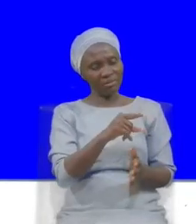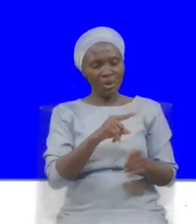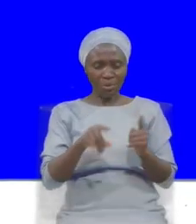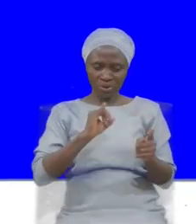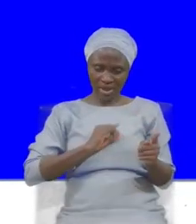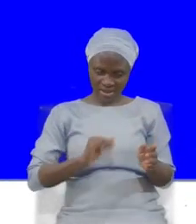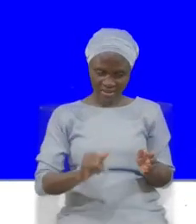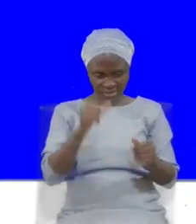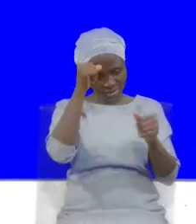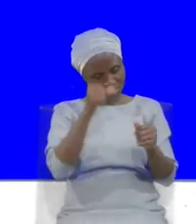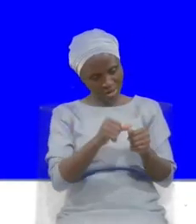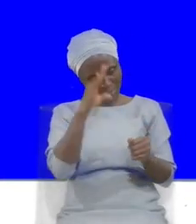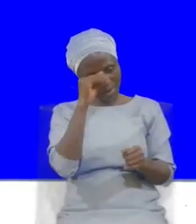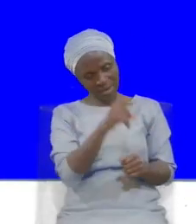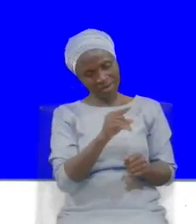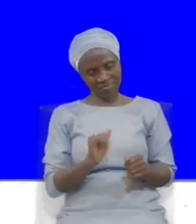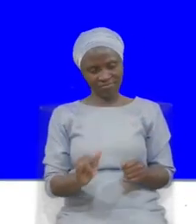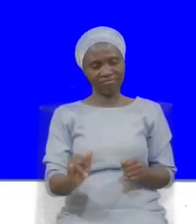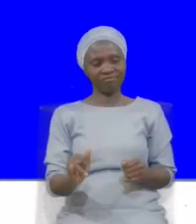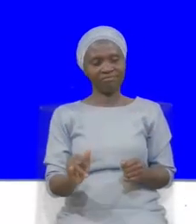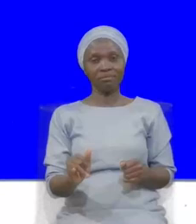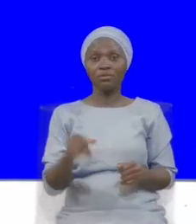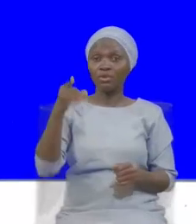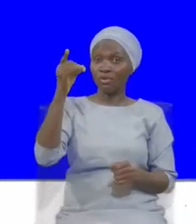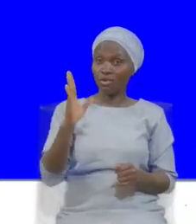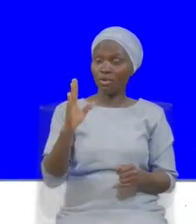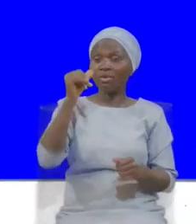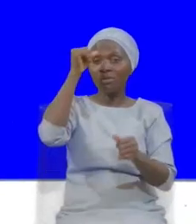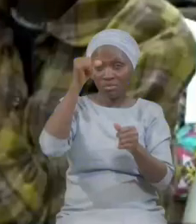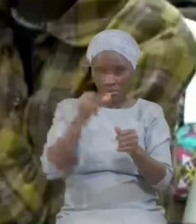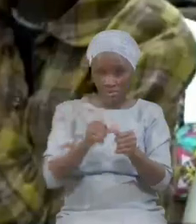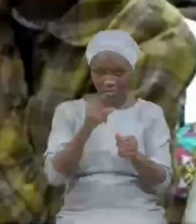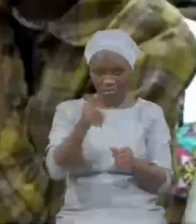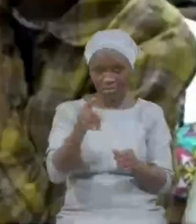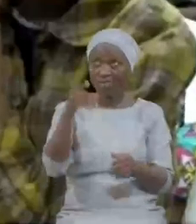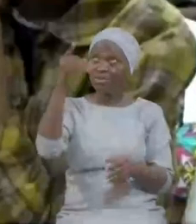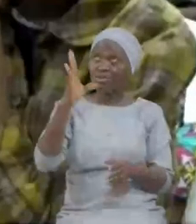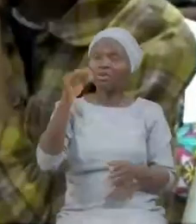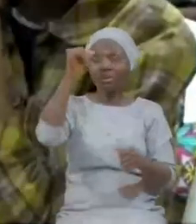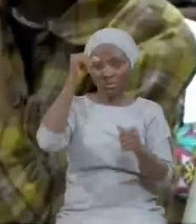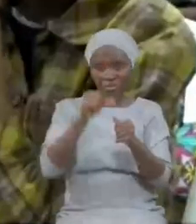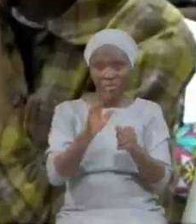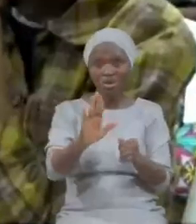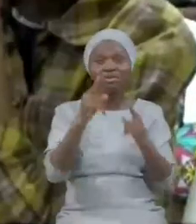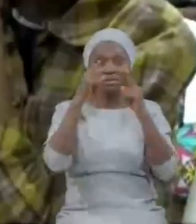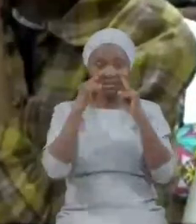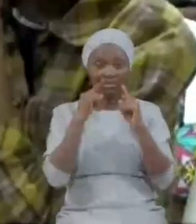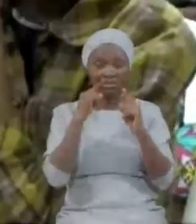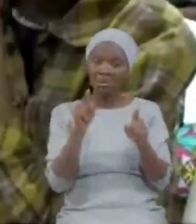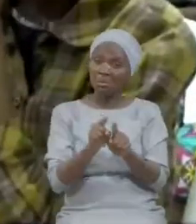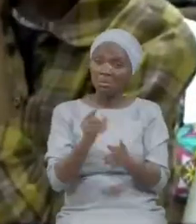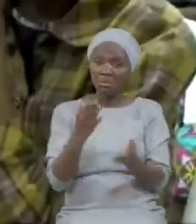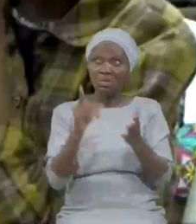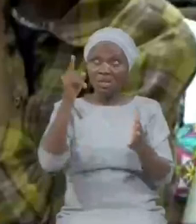Dieu se souvient de vous, il se souvient de vos larmes. Même s'il vous a corrigé, s'il vous a réprimandé,